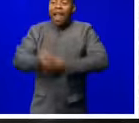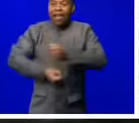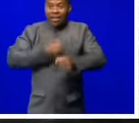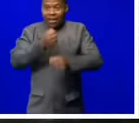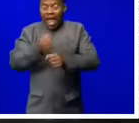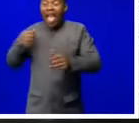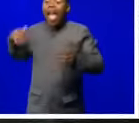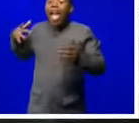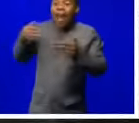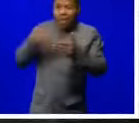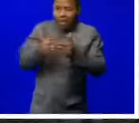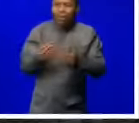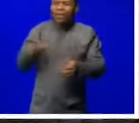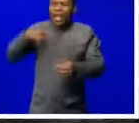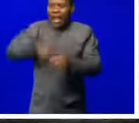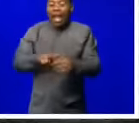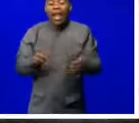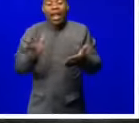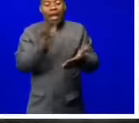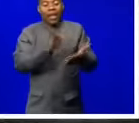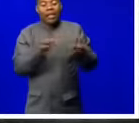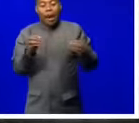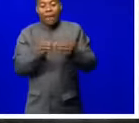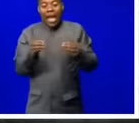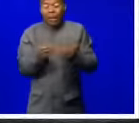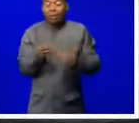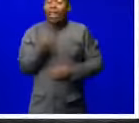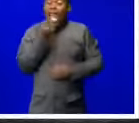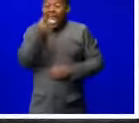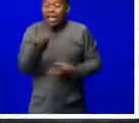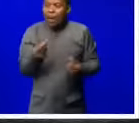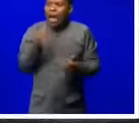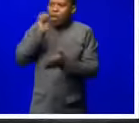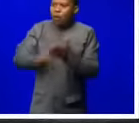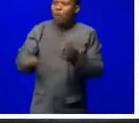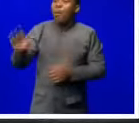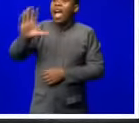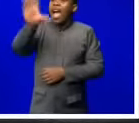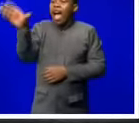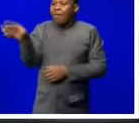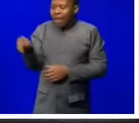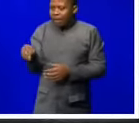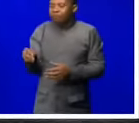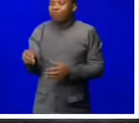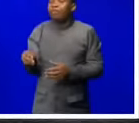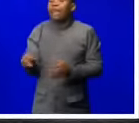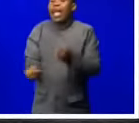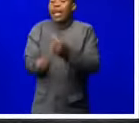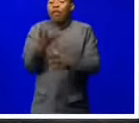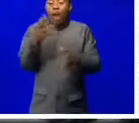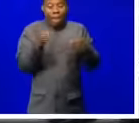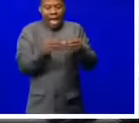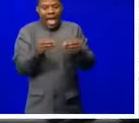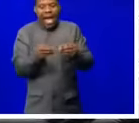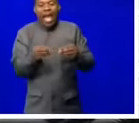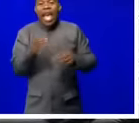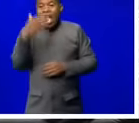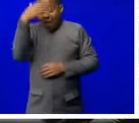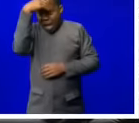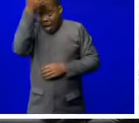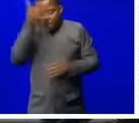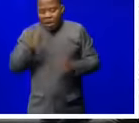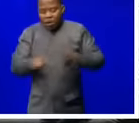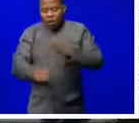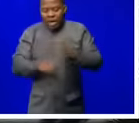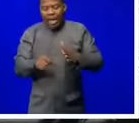lophelile. Ngikusho kwe-Central Bank imali leqhamuke ebhange le-Africa, i-African Development Bank, yemisebenzi yentuthuko yahulumende